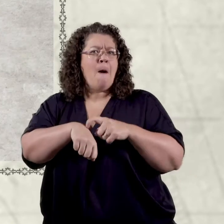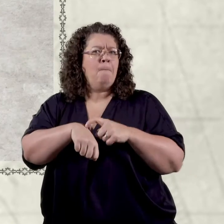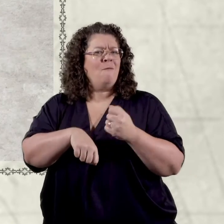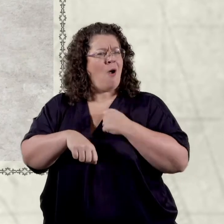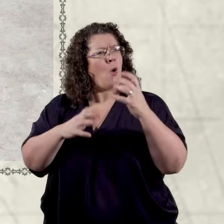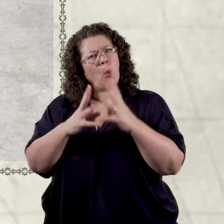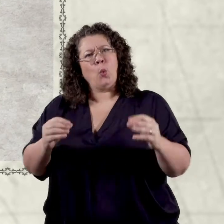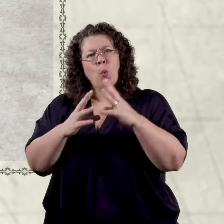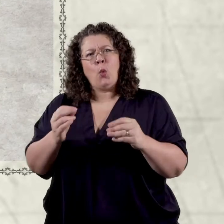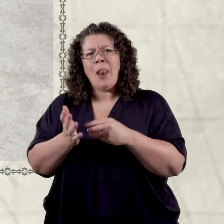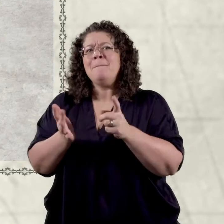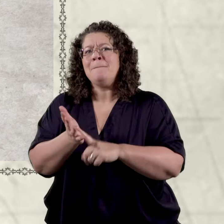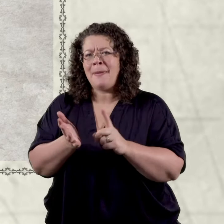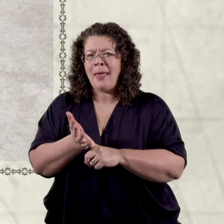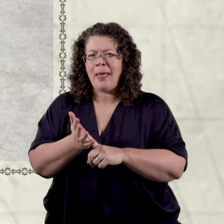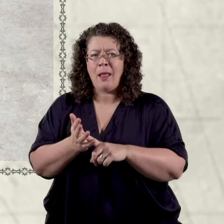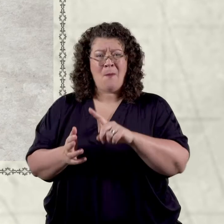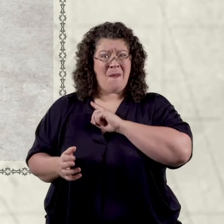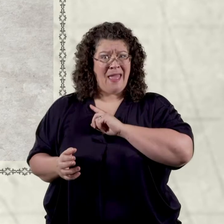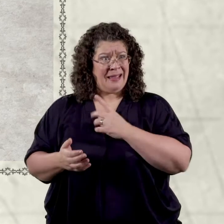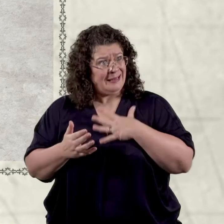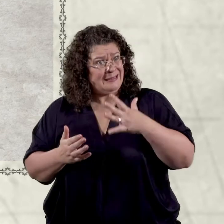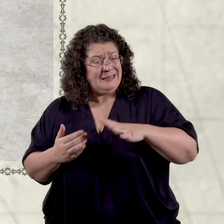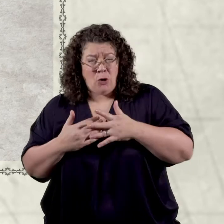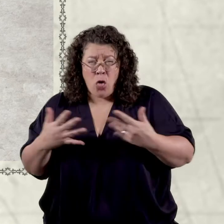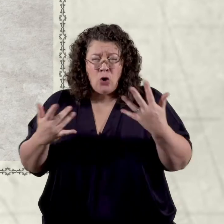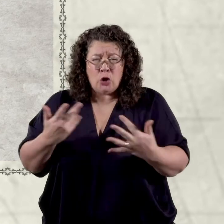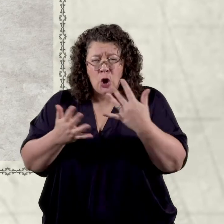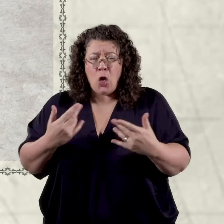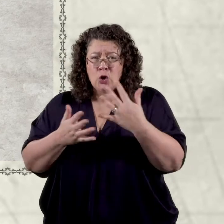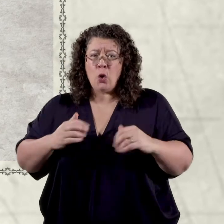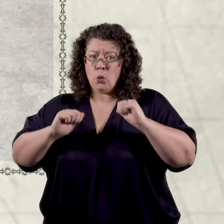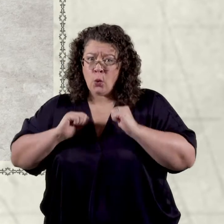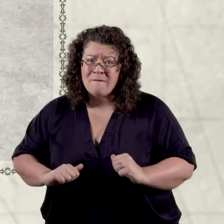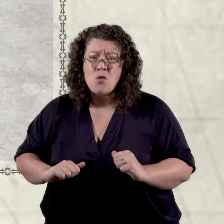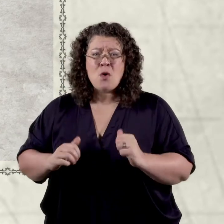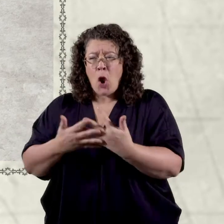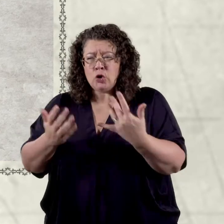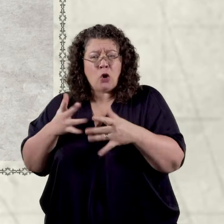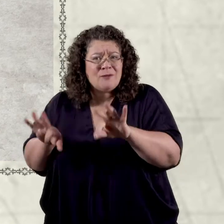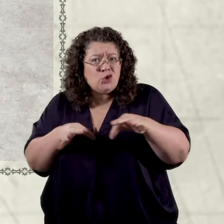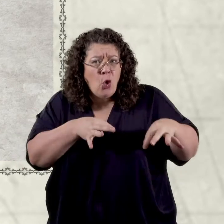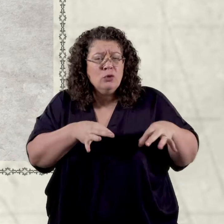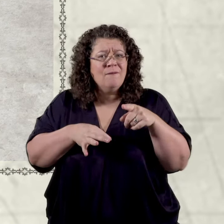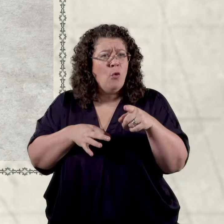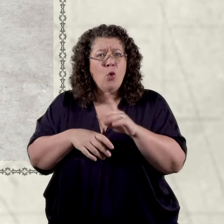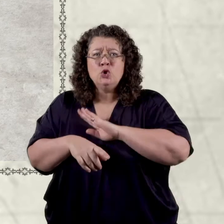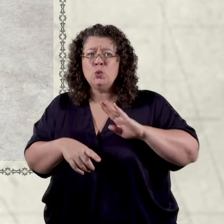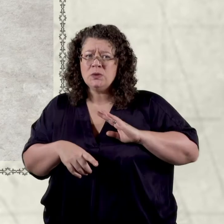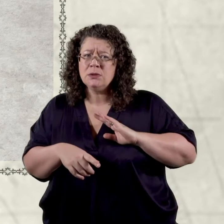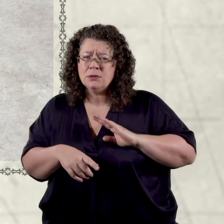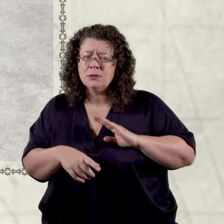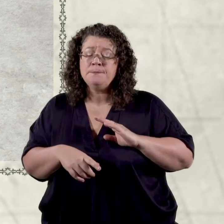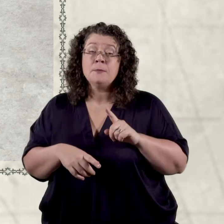Dyma oedd oes air y milynau gwlân, achos roedd gymaint o alw am uniforms a sanau ar gyfer y